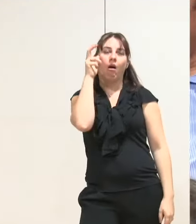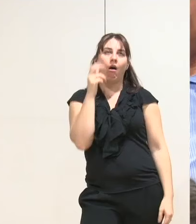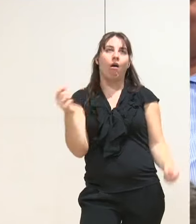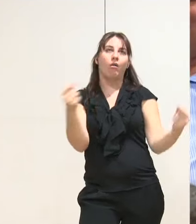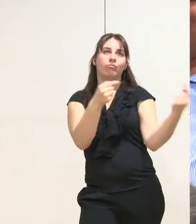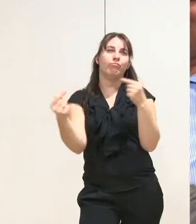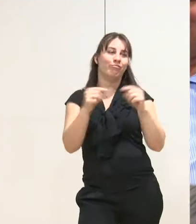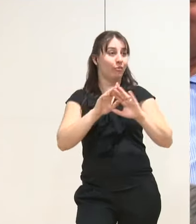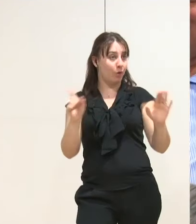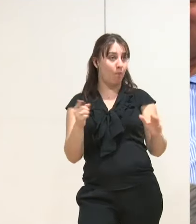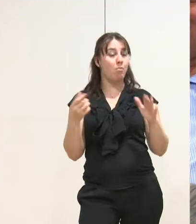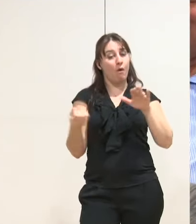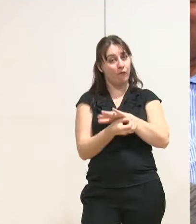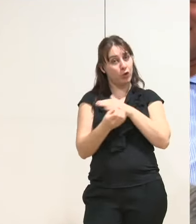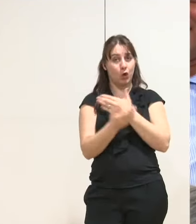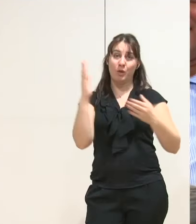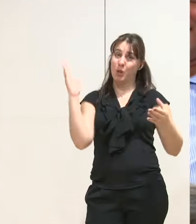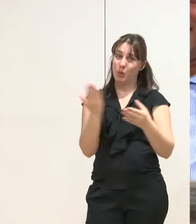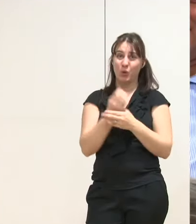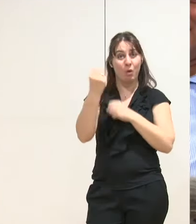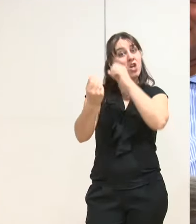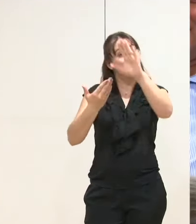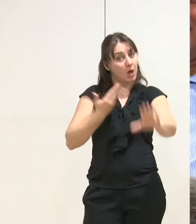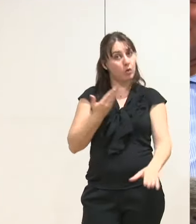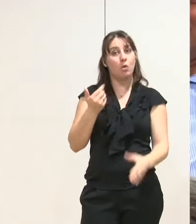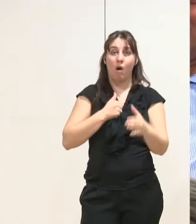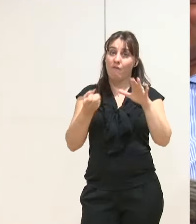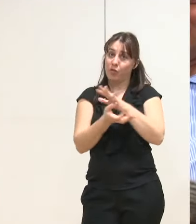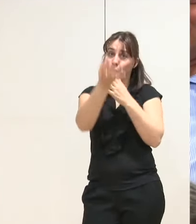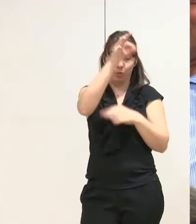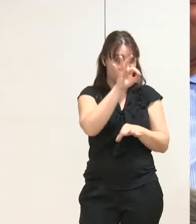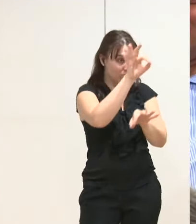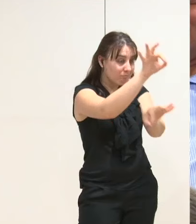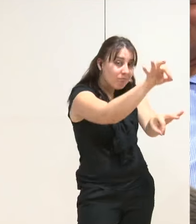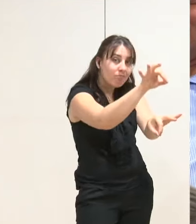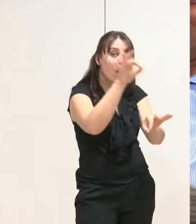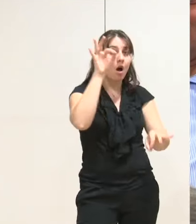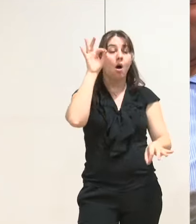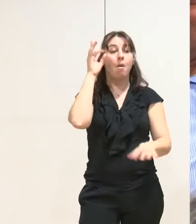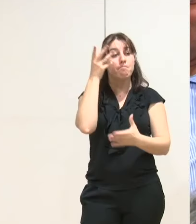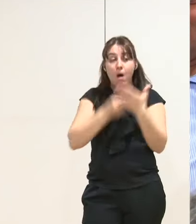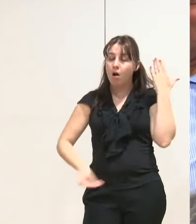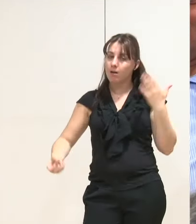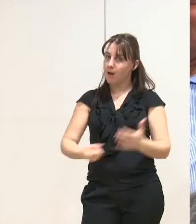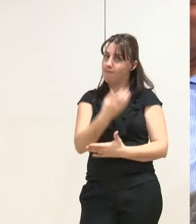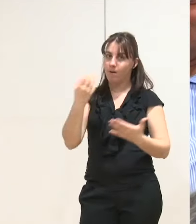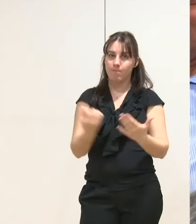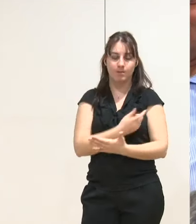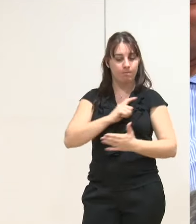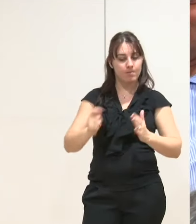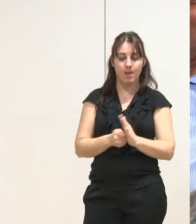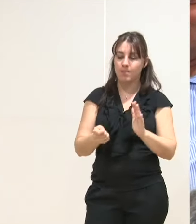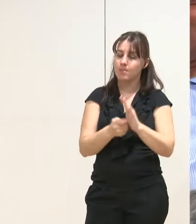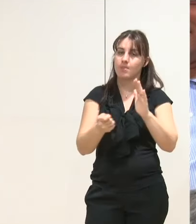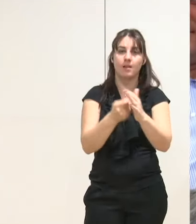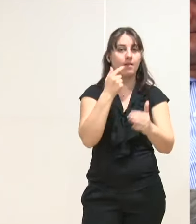une copie du document que j'ai reçu et qui n'était pas complet sur la fin de